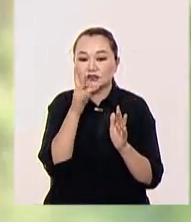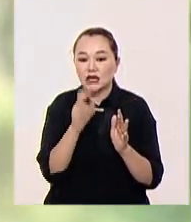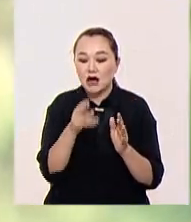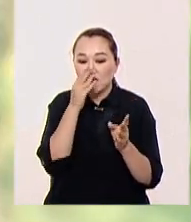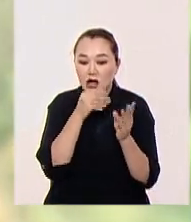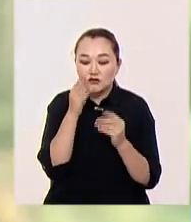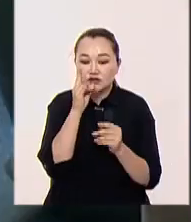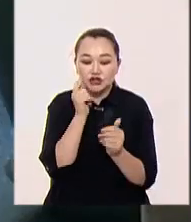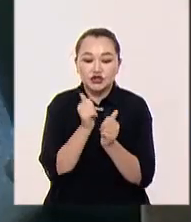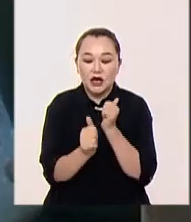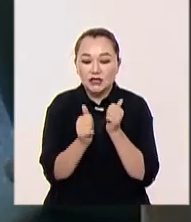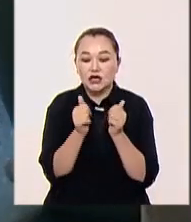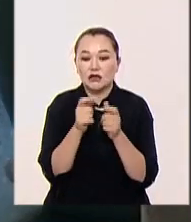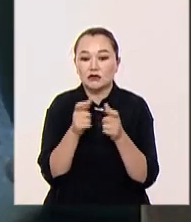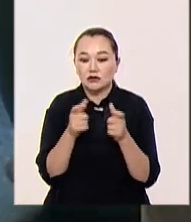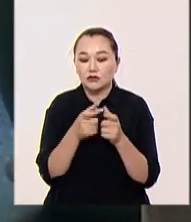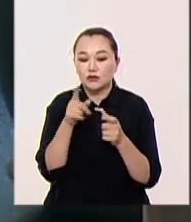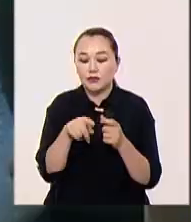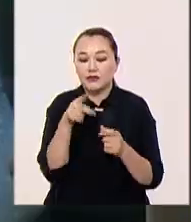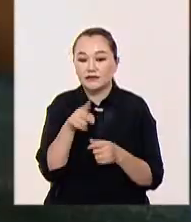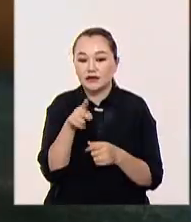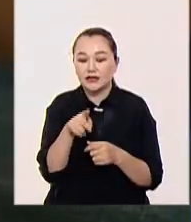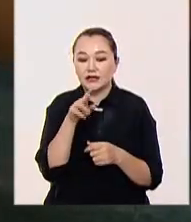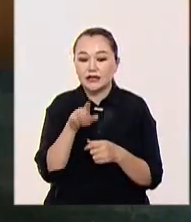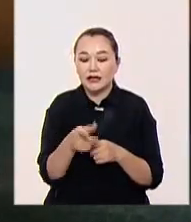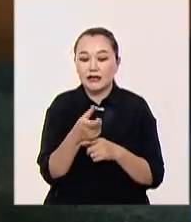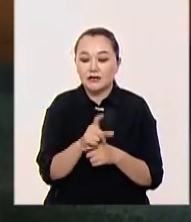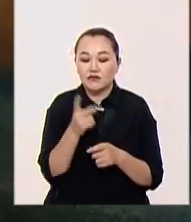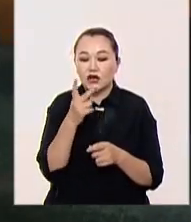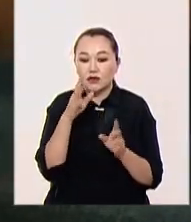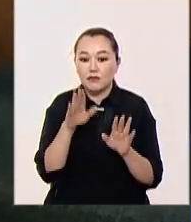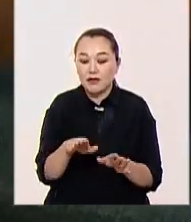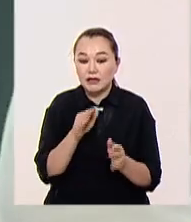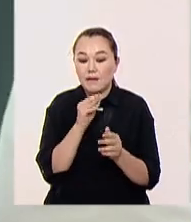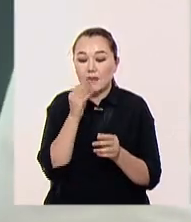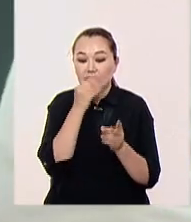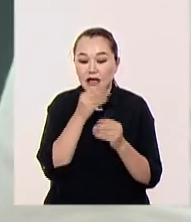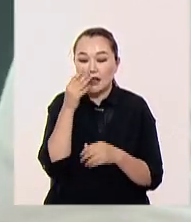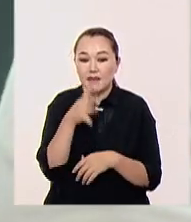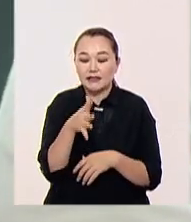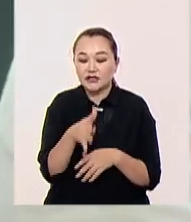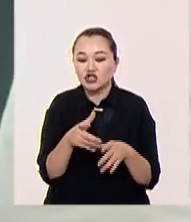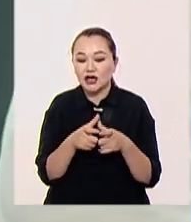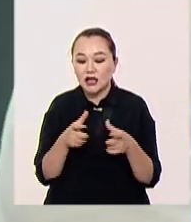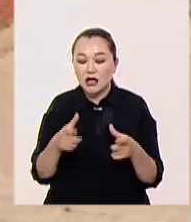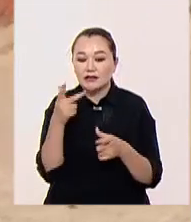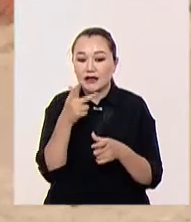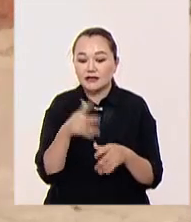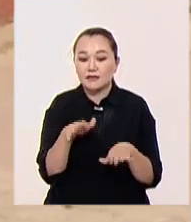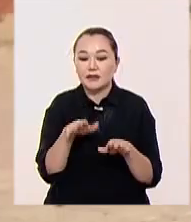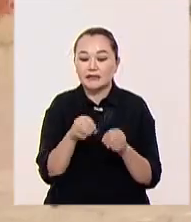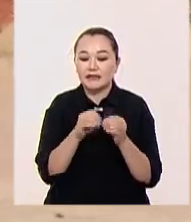Чаще всего подделывают банкноты номиналом 2000 тенге. На втором месте по подделкам 5000-ные купюры, а на третьем